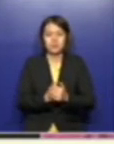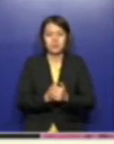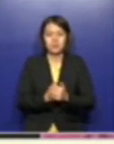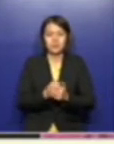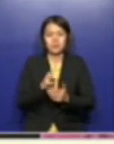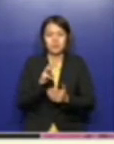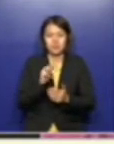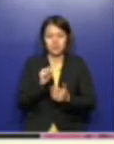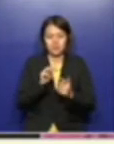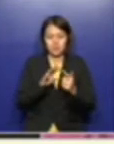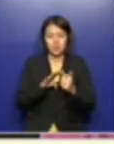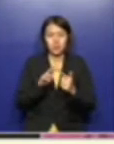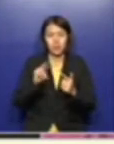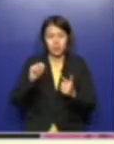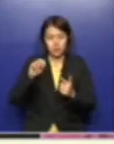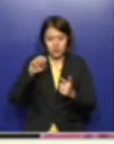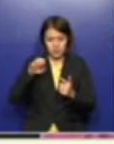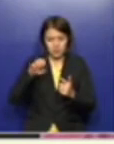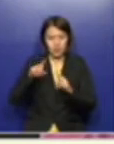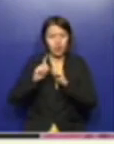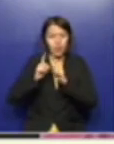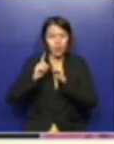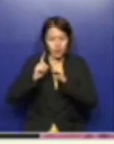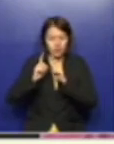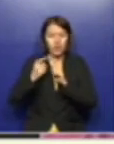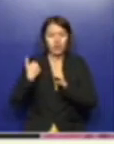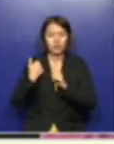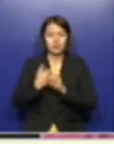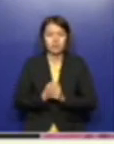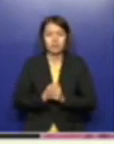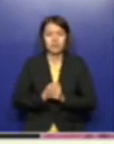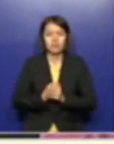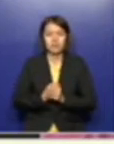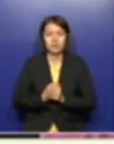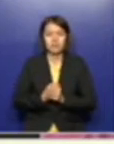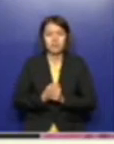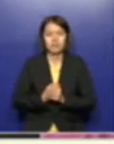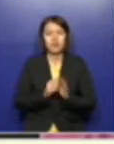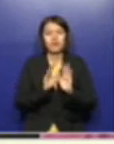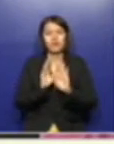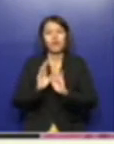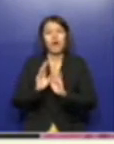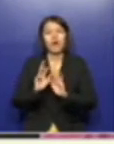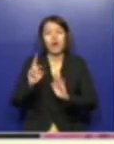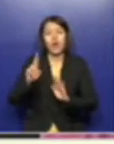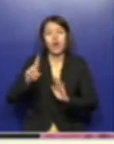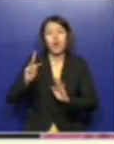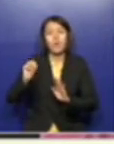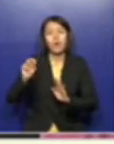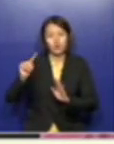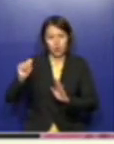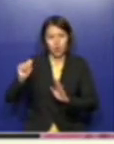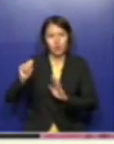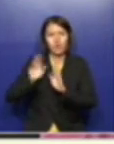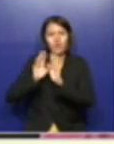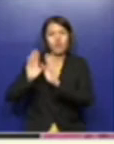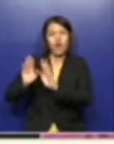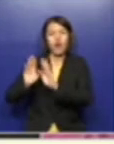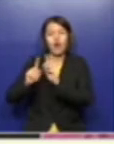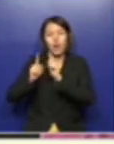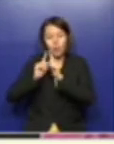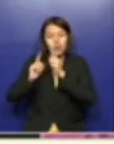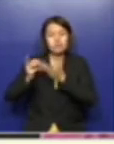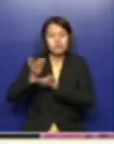ท่านเจ้าคุณทรงชัยวัดไตรมิตรทั้งสองรูปท่านก็มีแนวคิดว่าเรื่องนี้ต้องฝากท่านรัฐมนตรีประจำสำนักนายกรัฐมนตรีไปหา